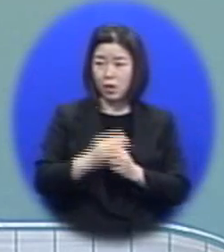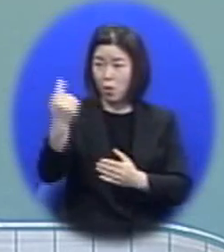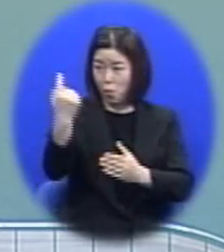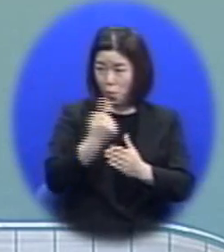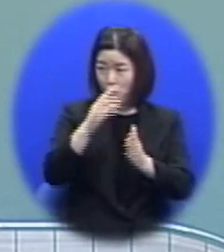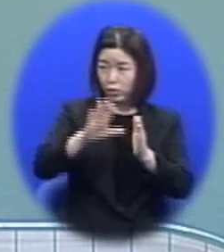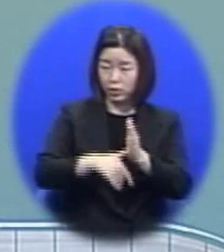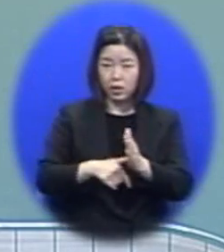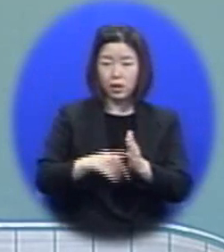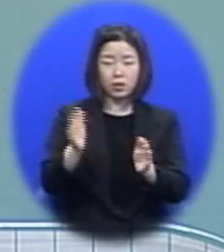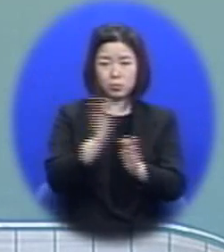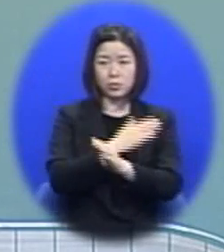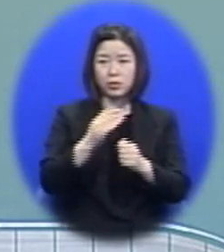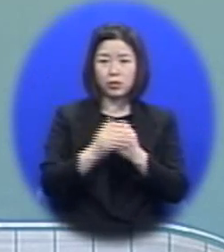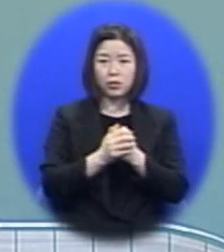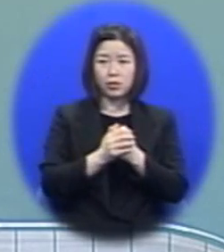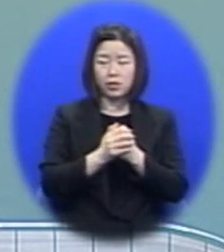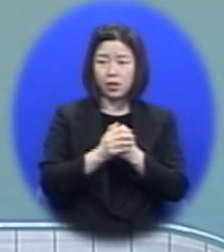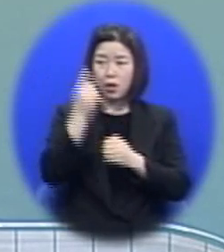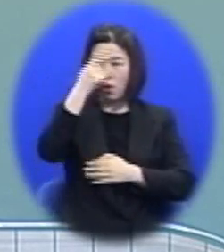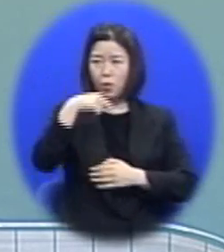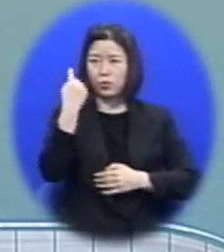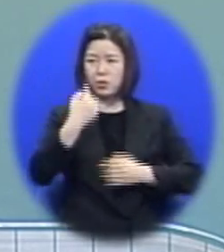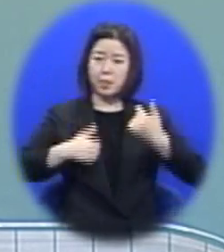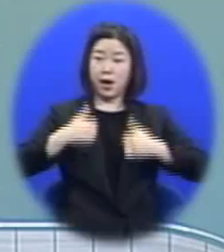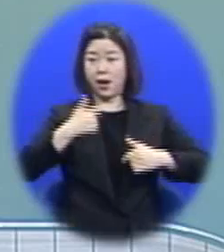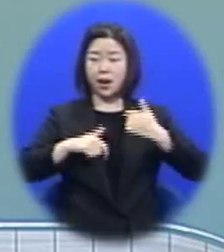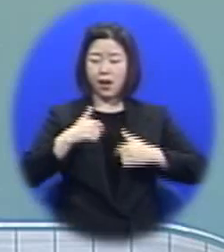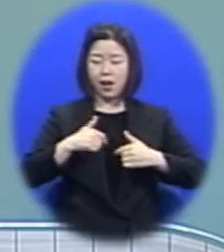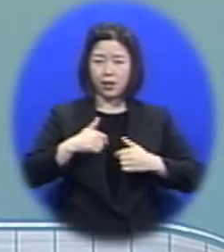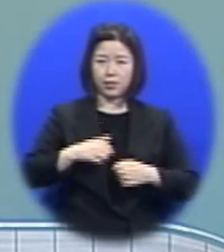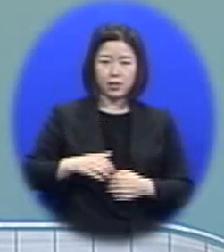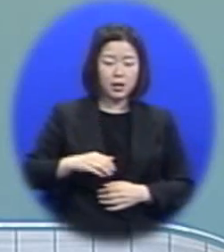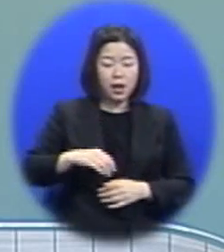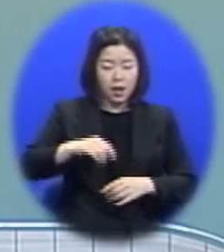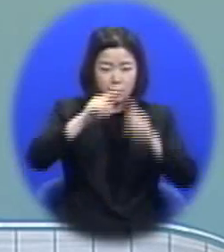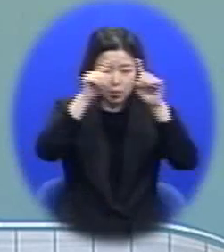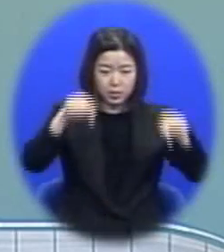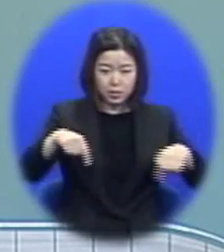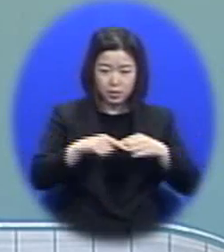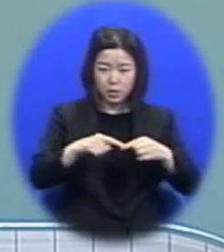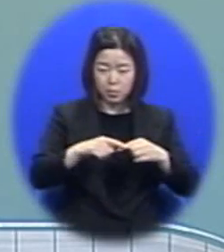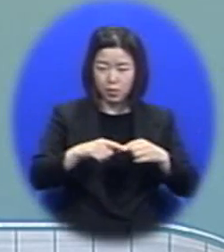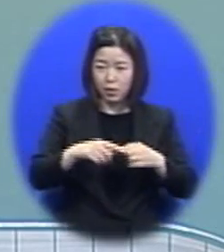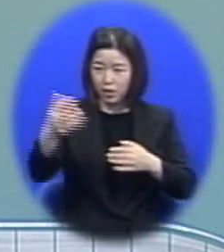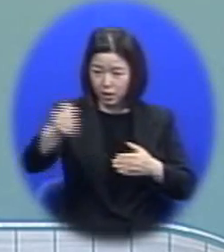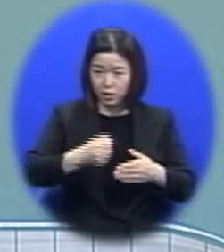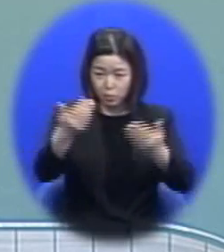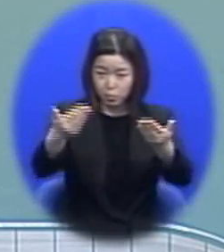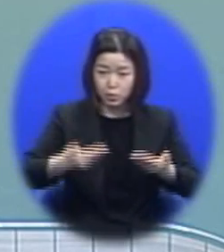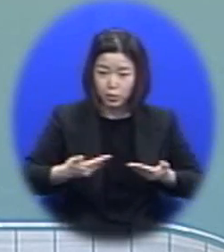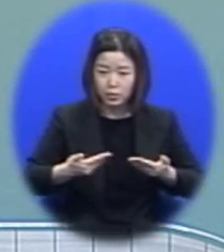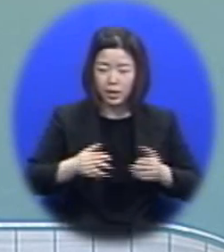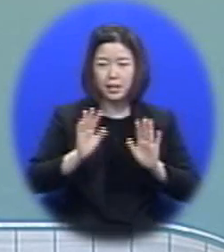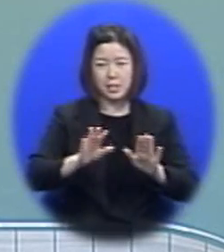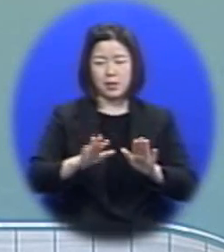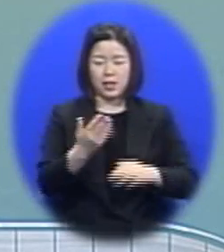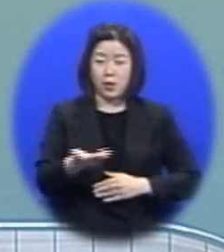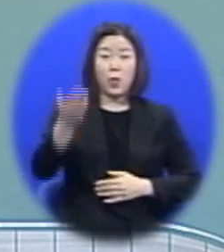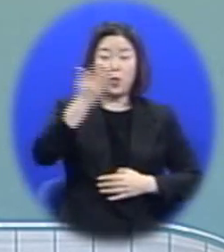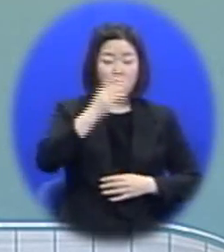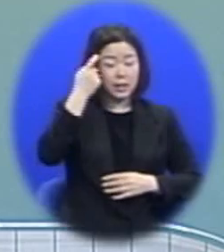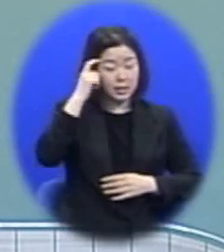있더래요 너무 좋아서 기뻐서 성적표를 꺼내는 딸을 보고 성적이 이제는 올랐구나 그렇게 기대를